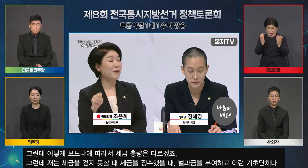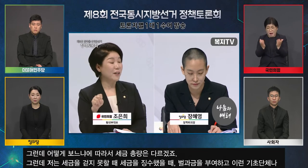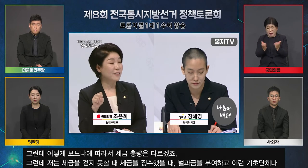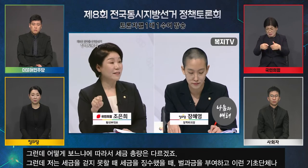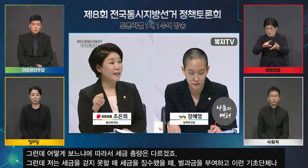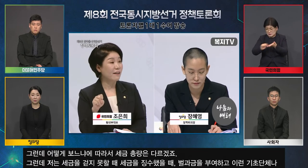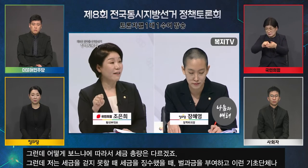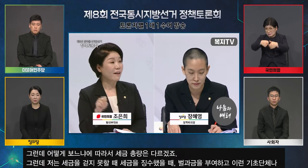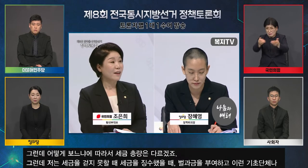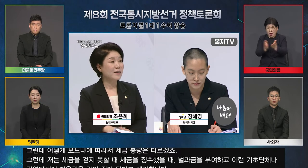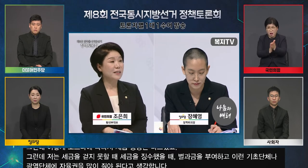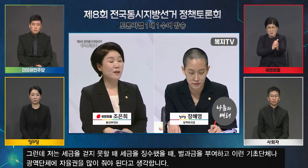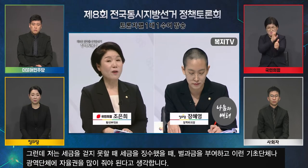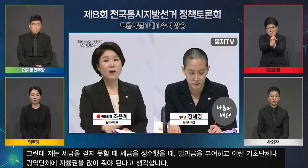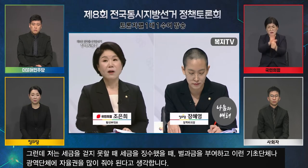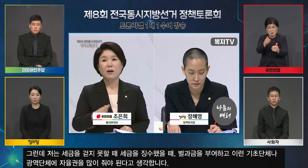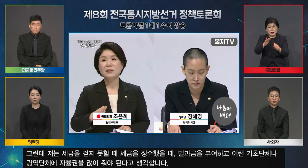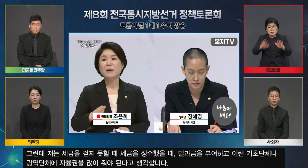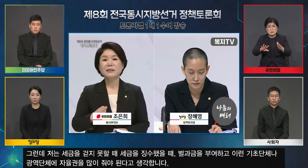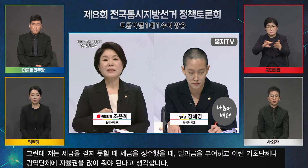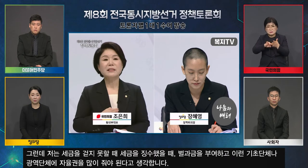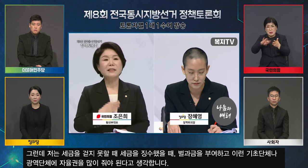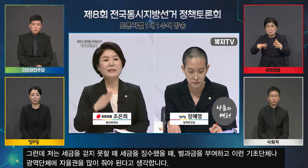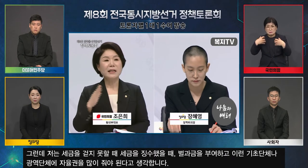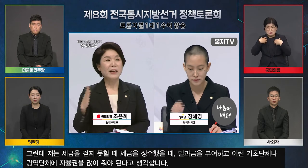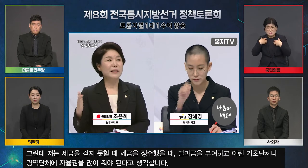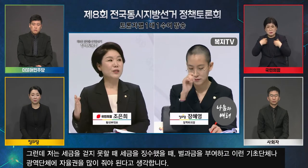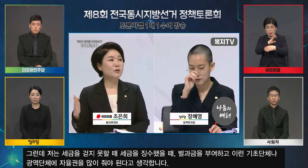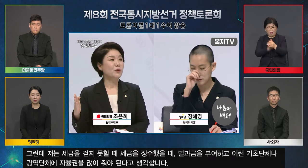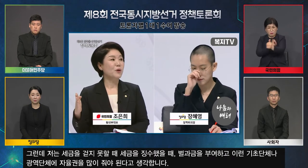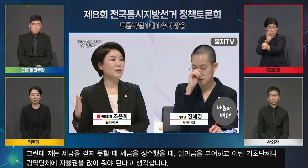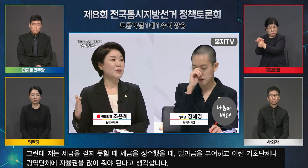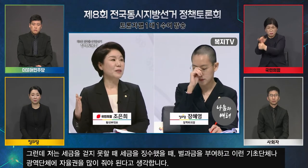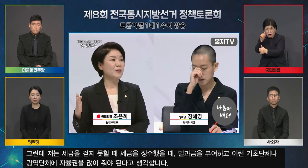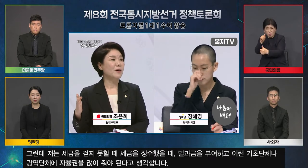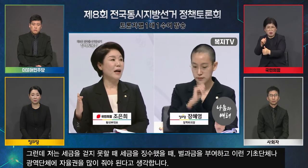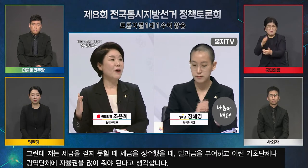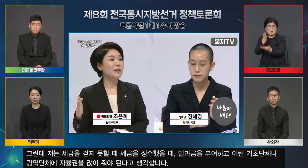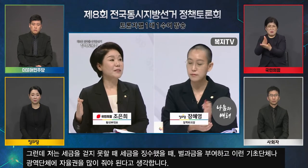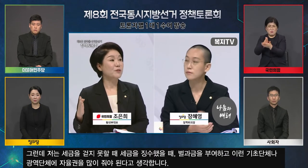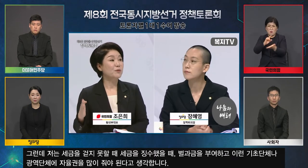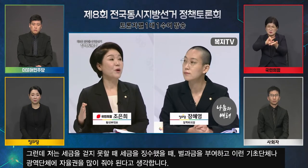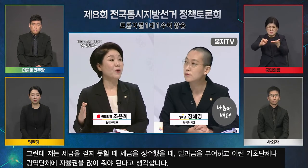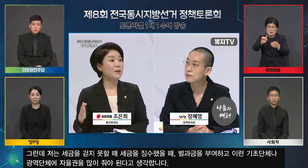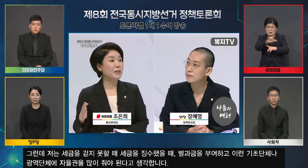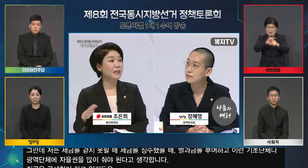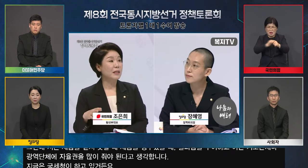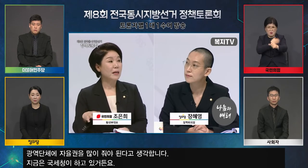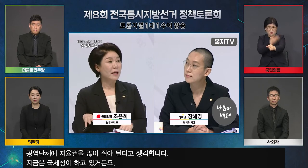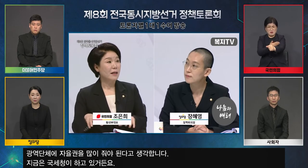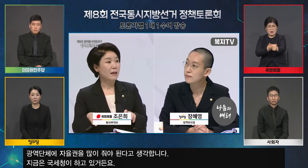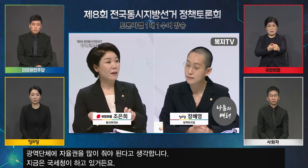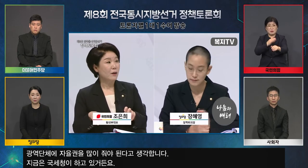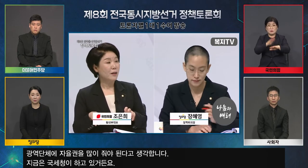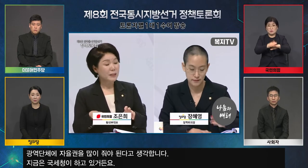국세청이 하고 있거든요. 그래서 지방자치단체의 징수권을 더 강화시켜주면